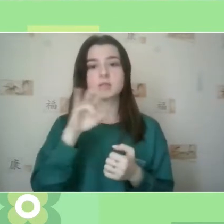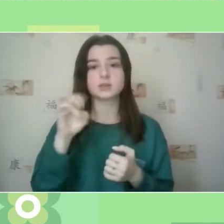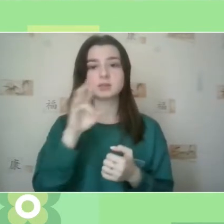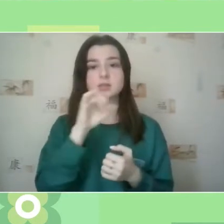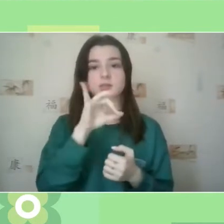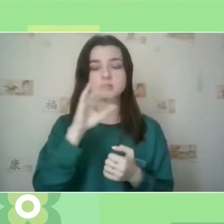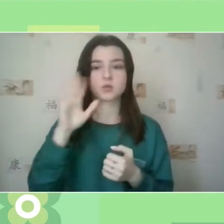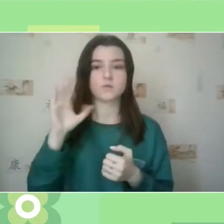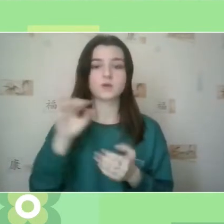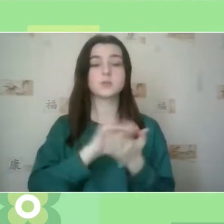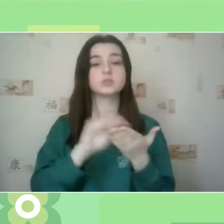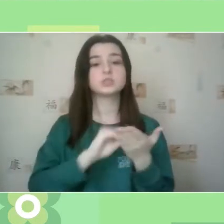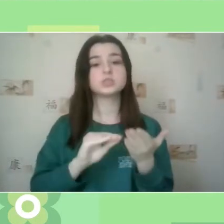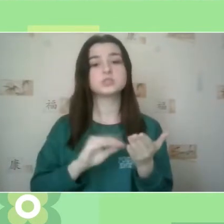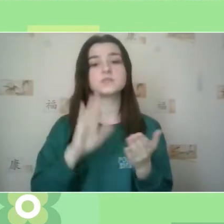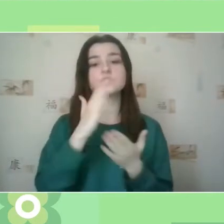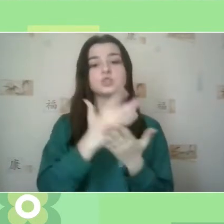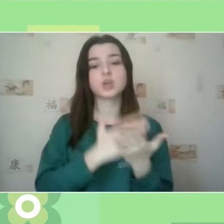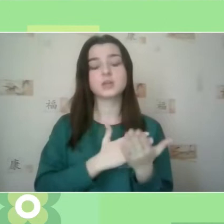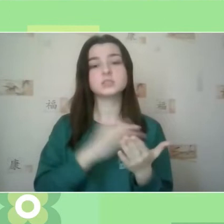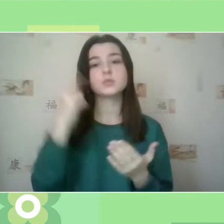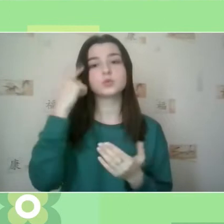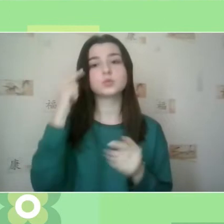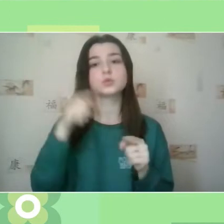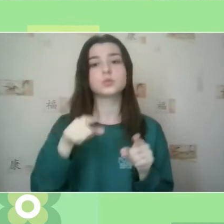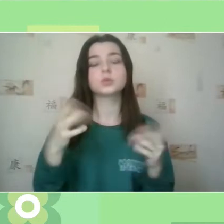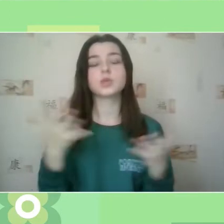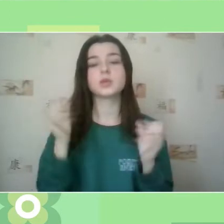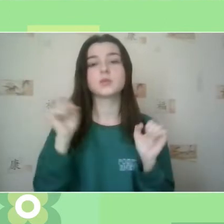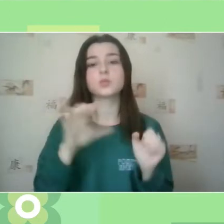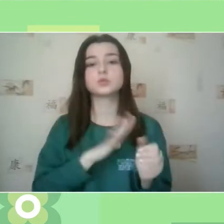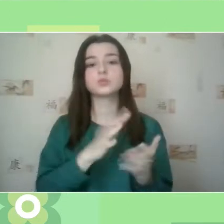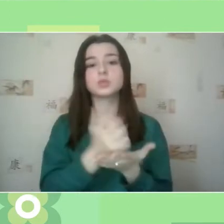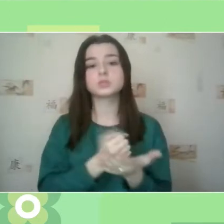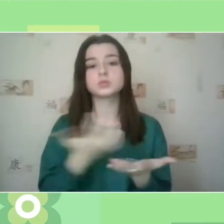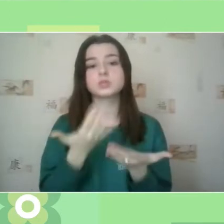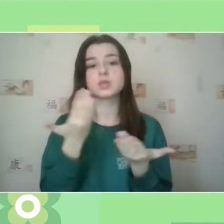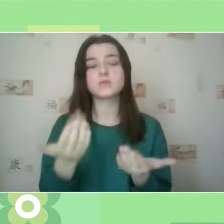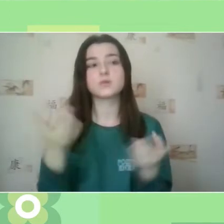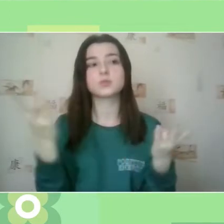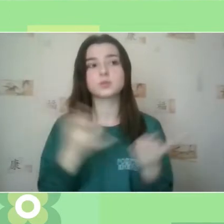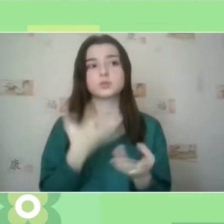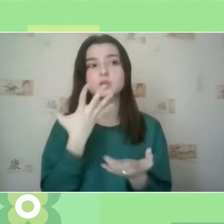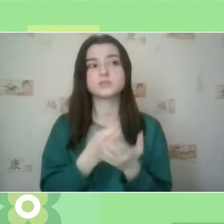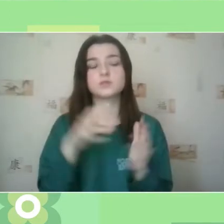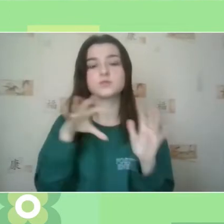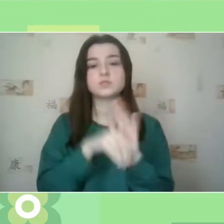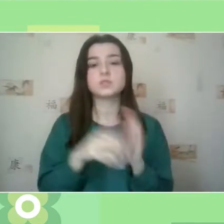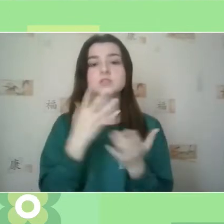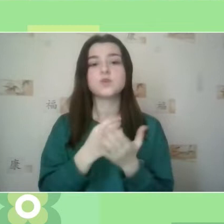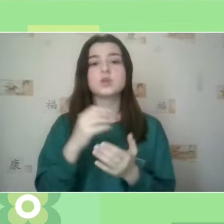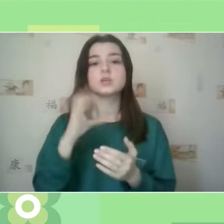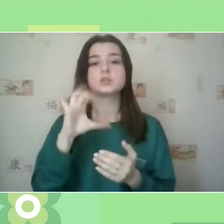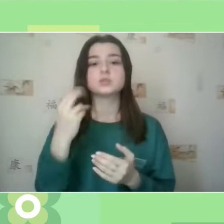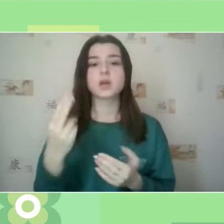чатці, подумати про те, якими можуть бути ресурси, котрих ви потребуєте для втілення своїх соціальних ініціатив. Тобто, що